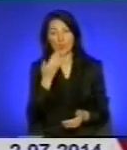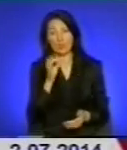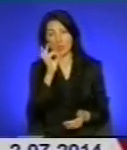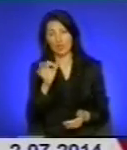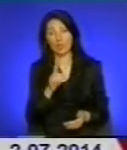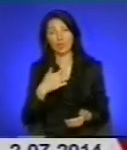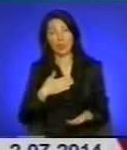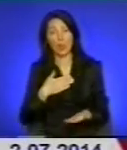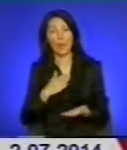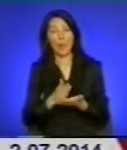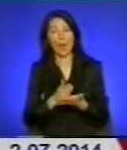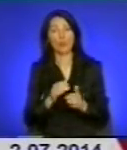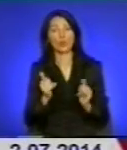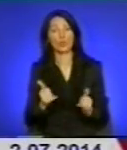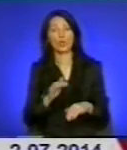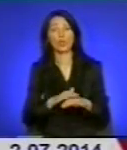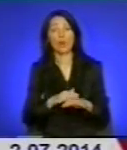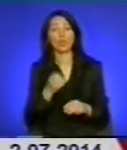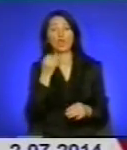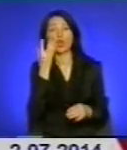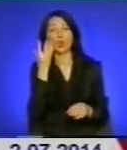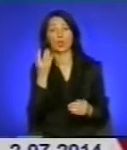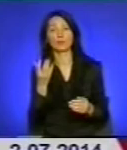навіть сьогодні факти коли у